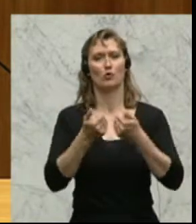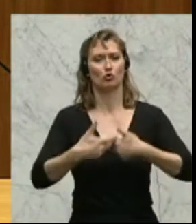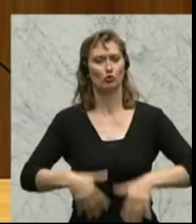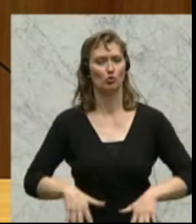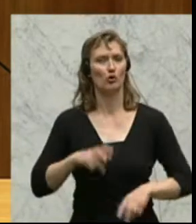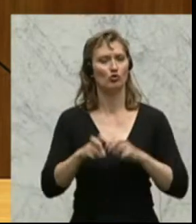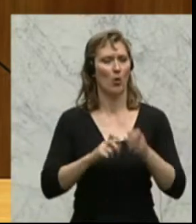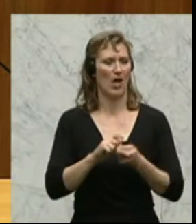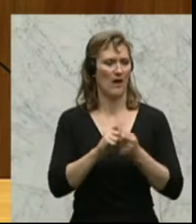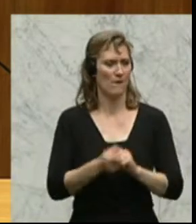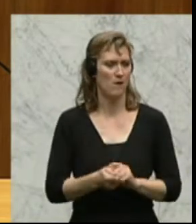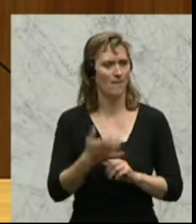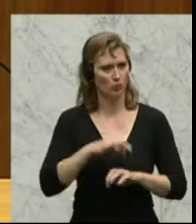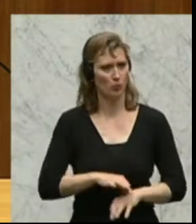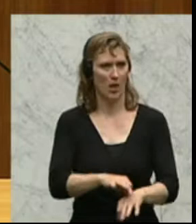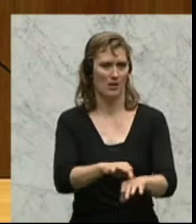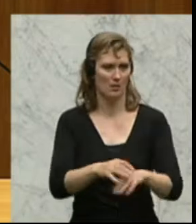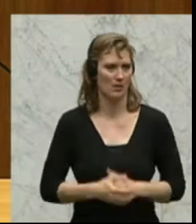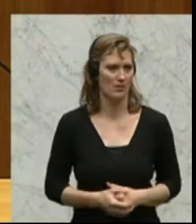Steuerreform zuzuleiten.